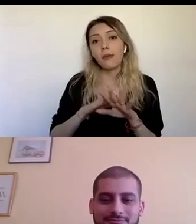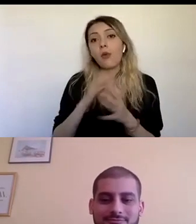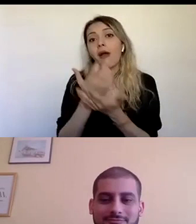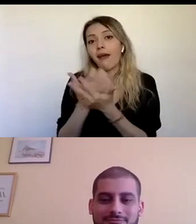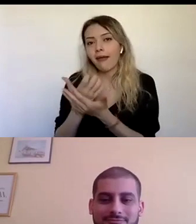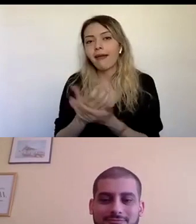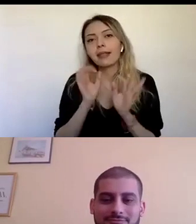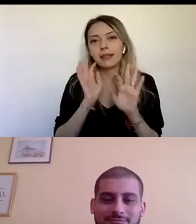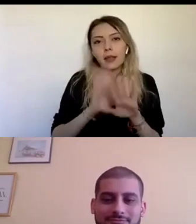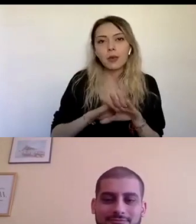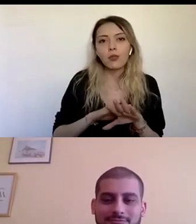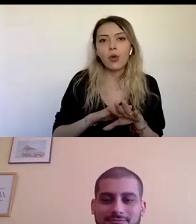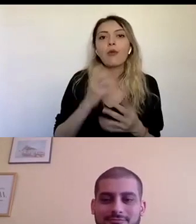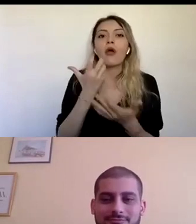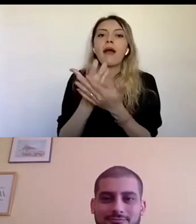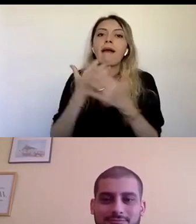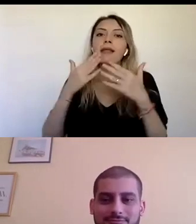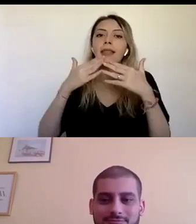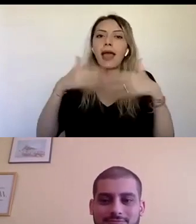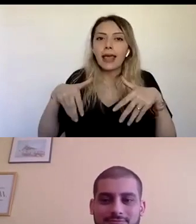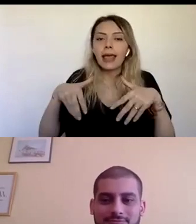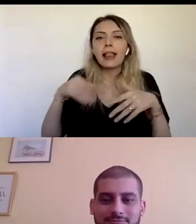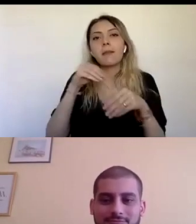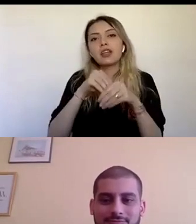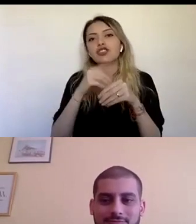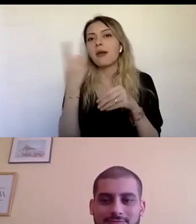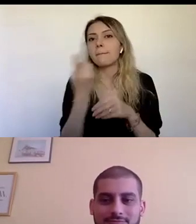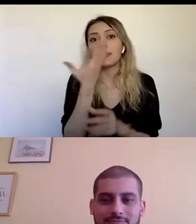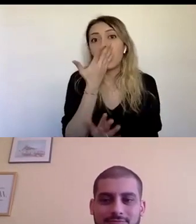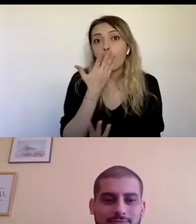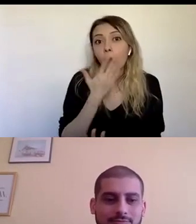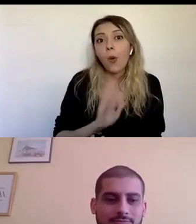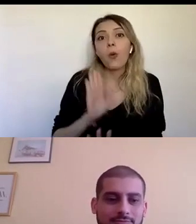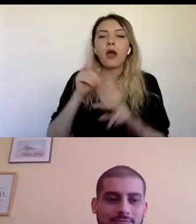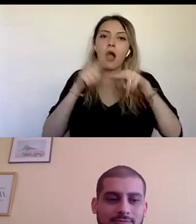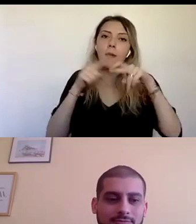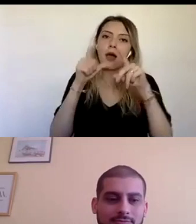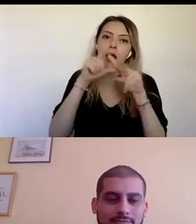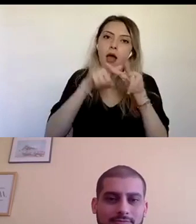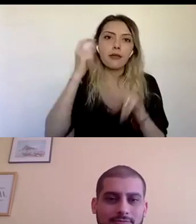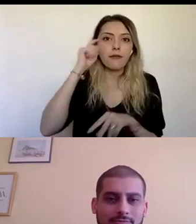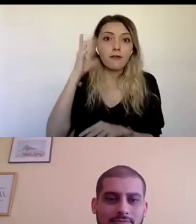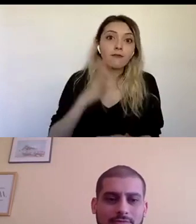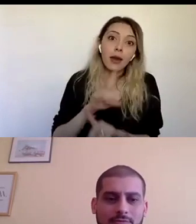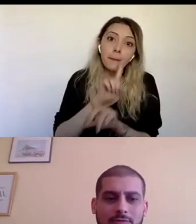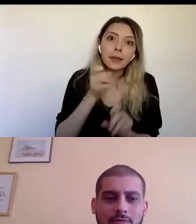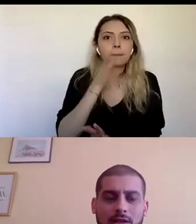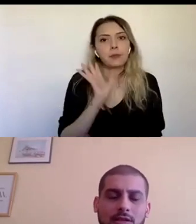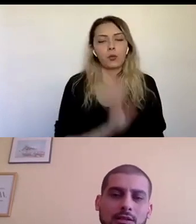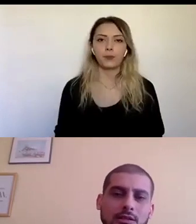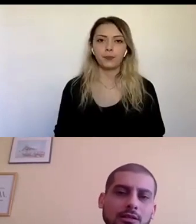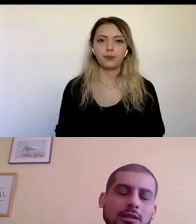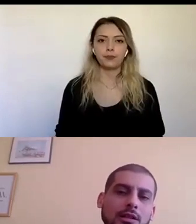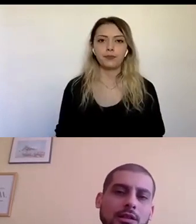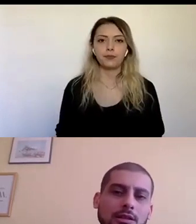engellemeyi yönelik benim teknik bir şeyim yok. Arda belki bu konuda bir şey söyler bilmiyorum ama hani engellenebilir miden emin değilim. Belki